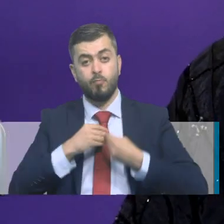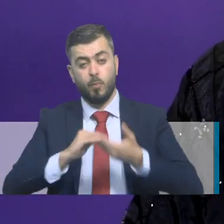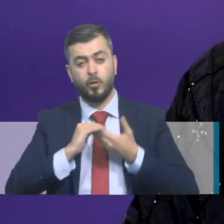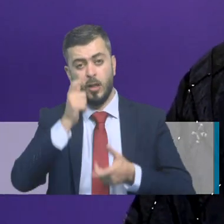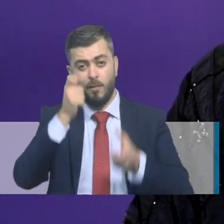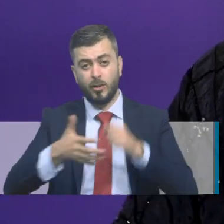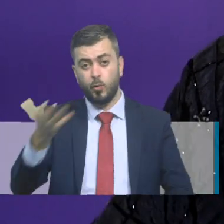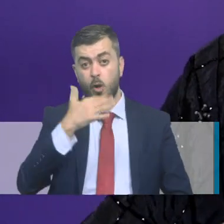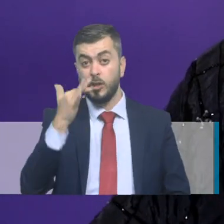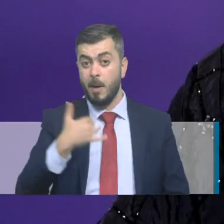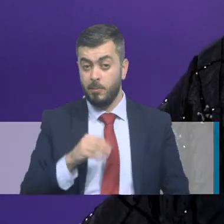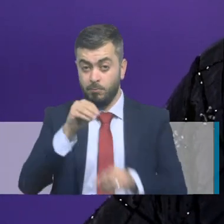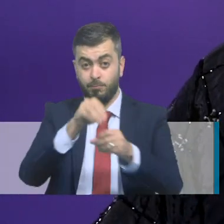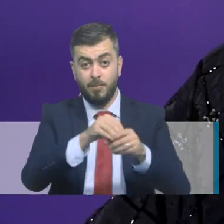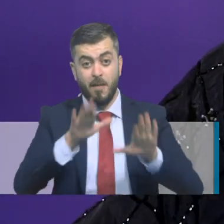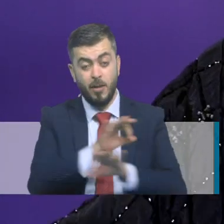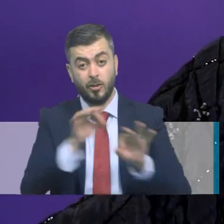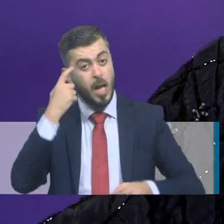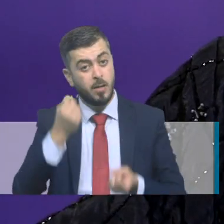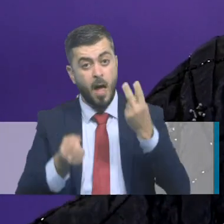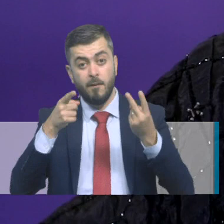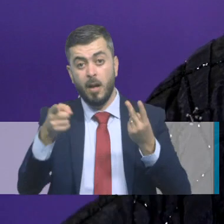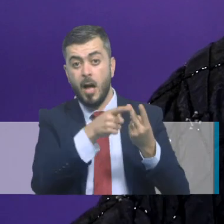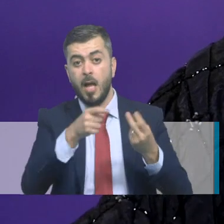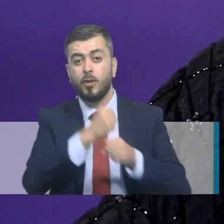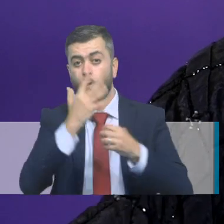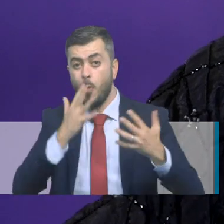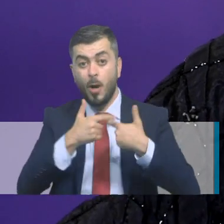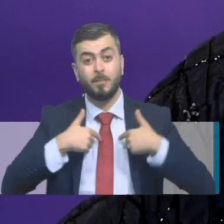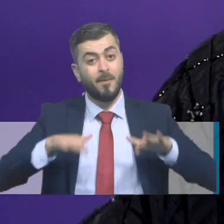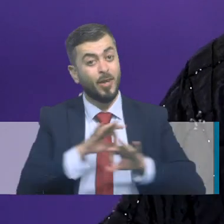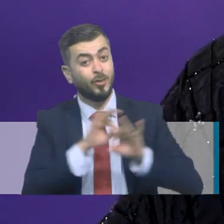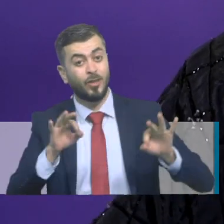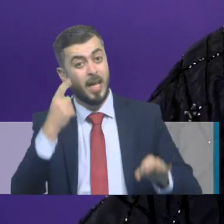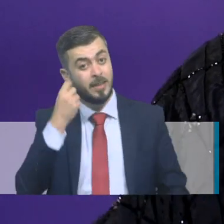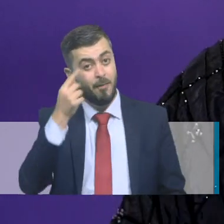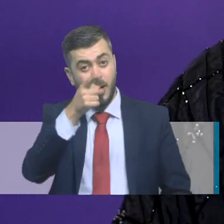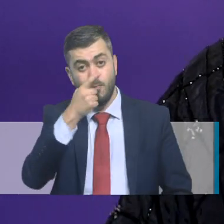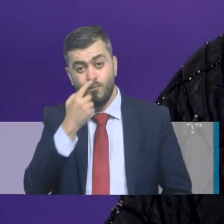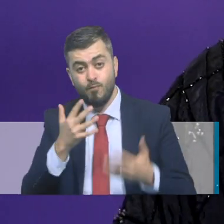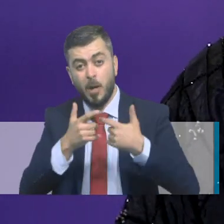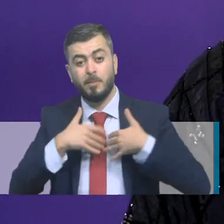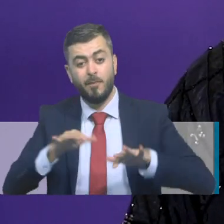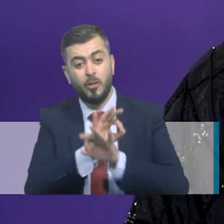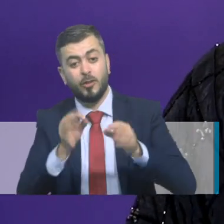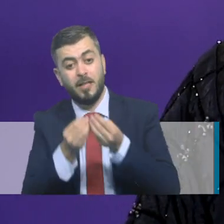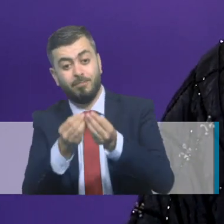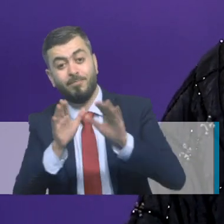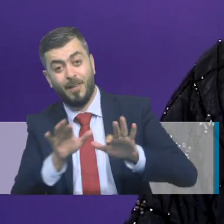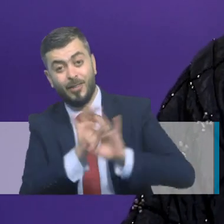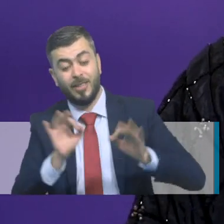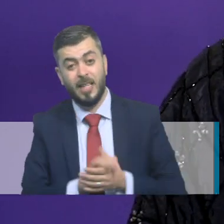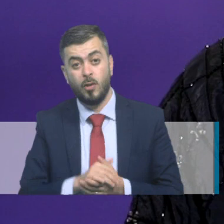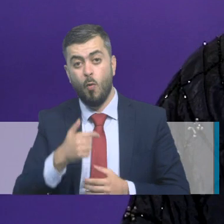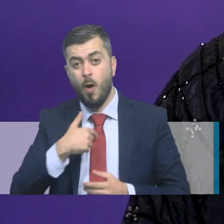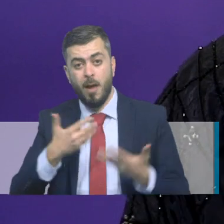اليوم يحتضن الشباب ستكون هذه الأفكار في أماكنها المناسبة، سيتم تطبيق هذه الأفكار بالطريقة الصحيحة بما يتوجه